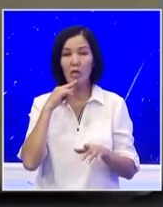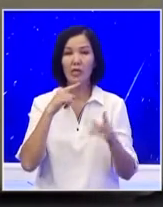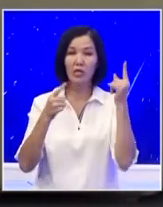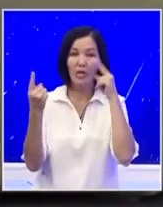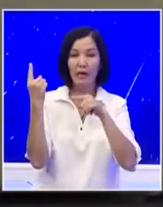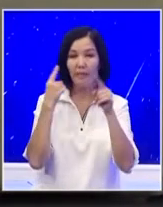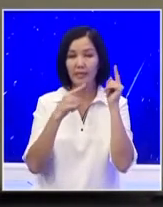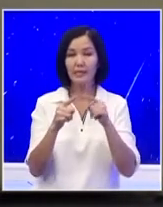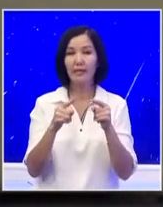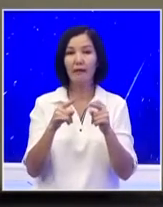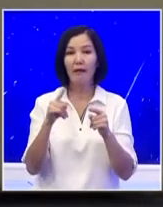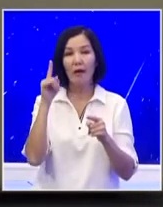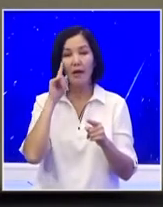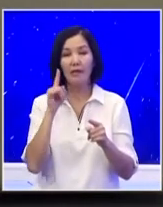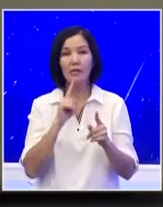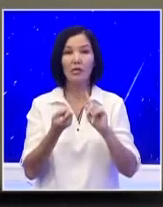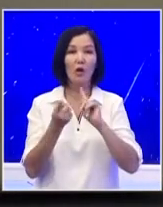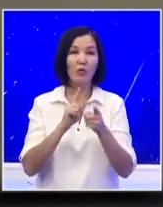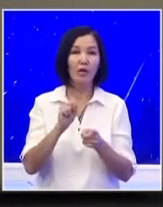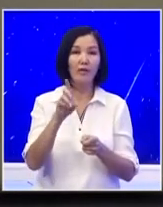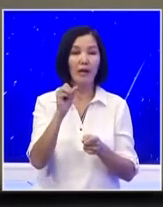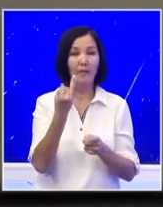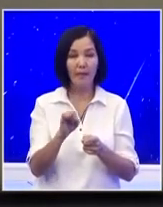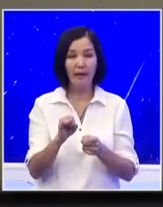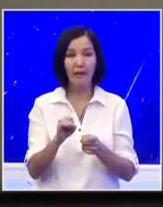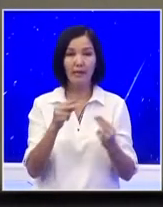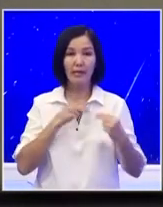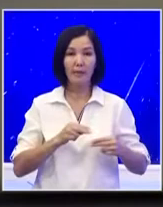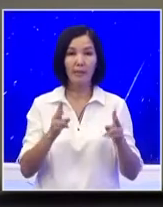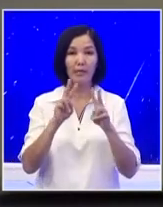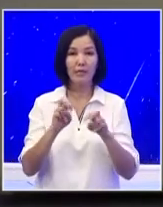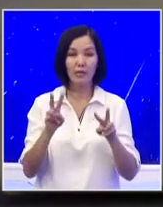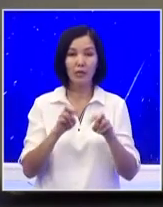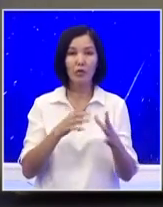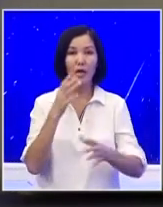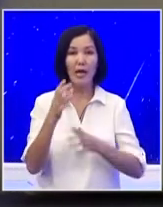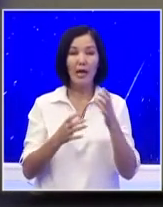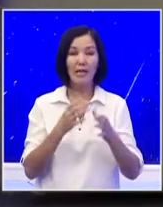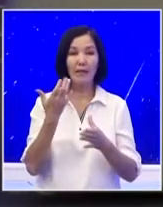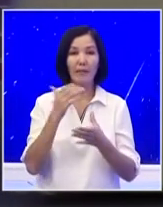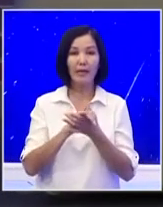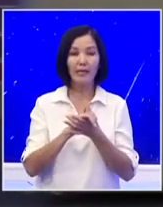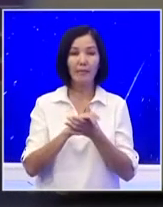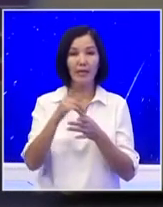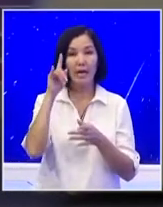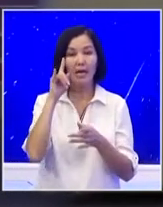Бородиносының үзіндісі, аударған Абай Құнанбайұлы. Хәкімнің еңбегін зерттеушілер әлем әдебиетін қазақшалауды